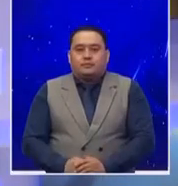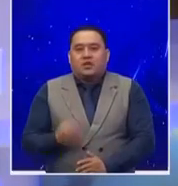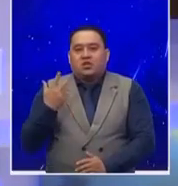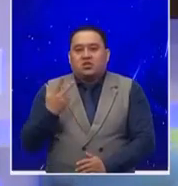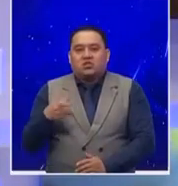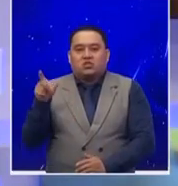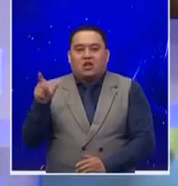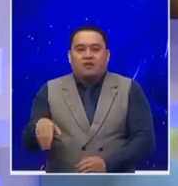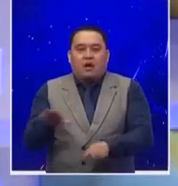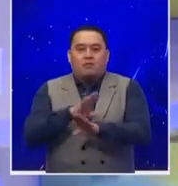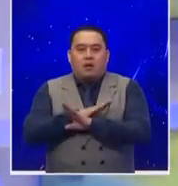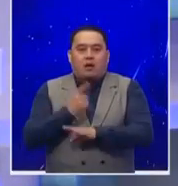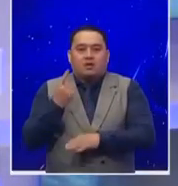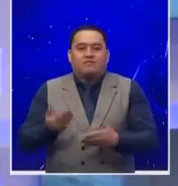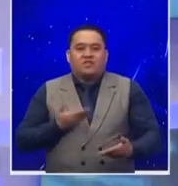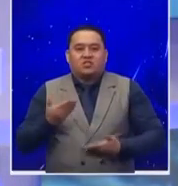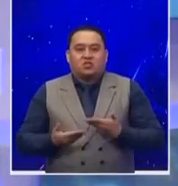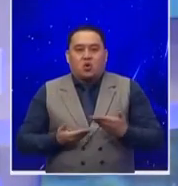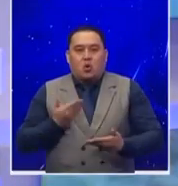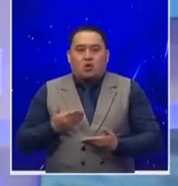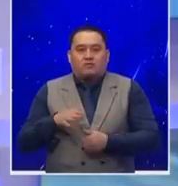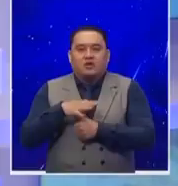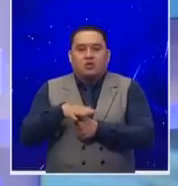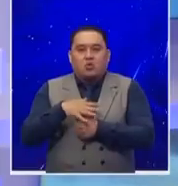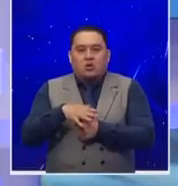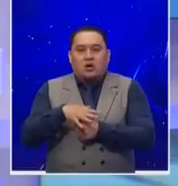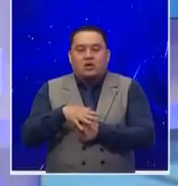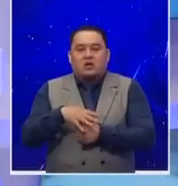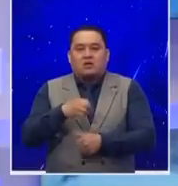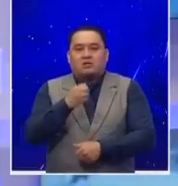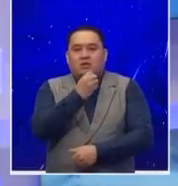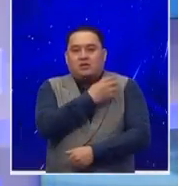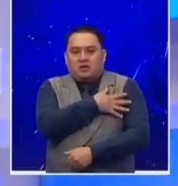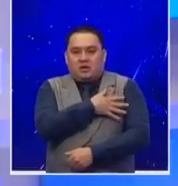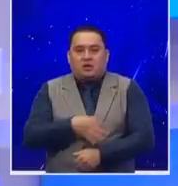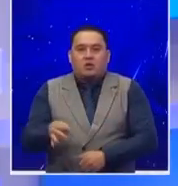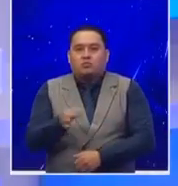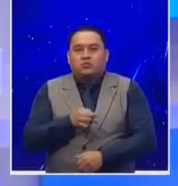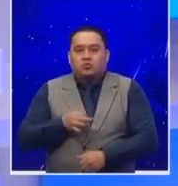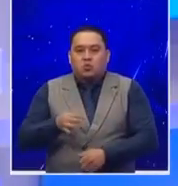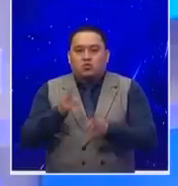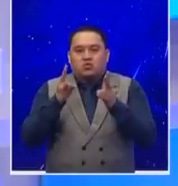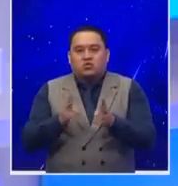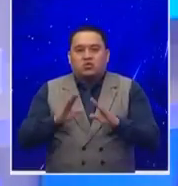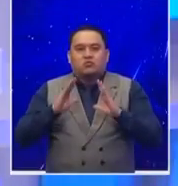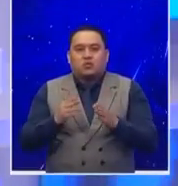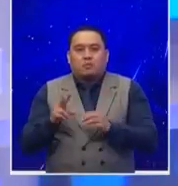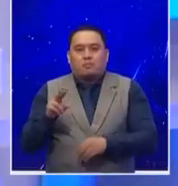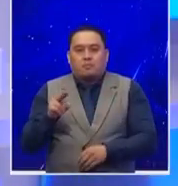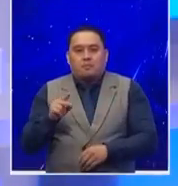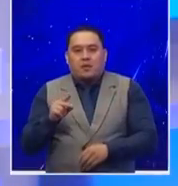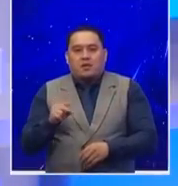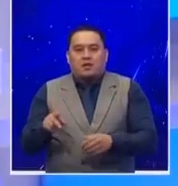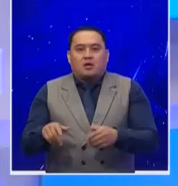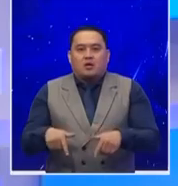Три человека погибли, один выжил при крушении легкомоторного самолета в Ленинградской области. Инцидент произошел в пятницу днем в районе